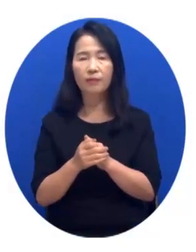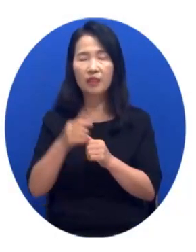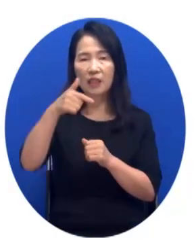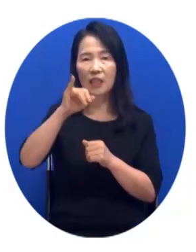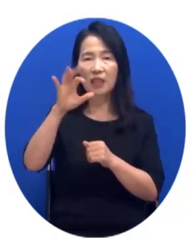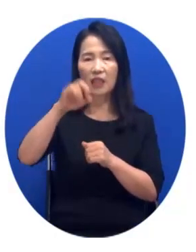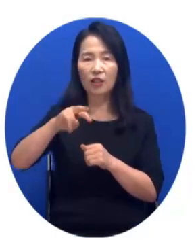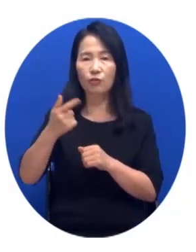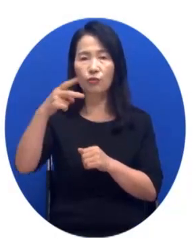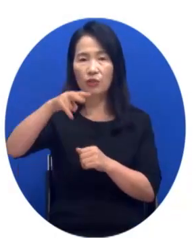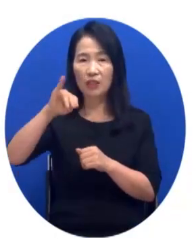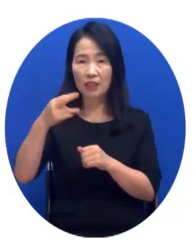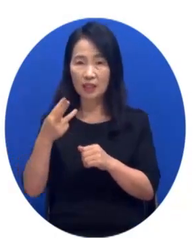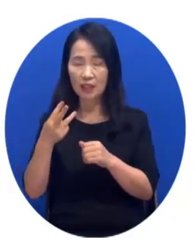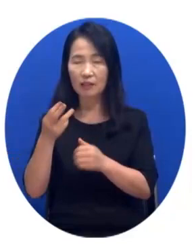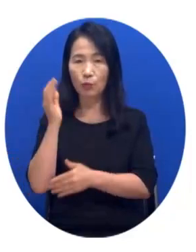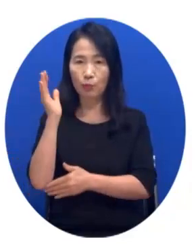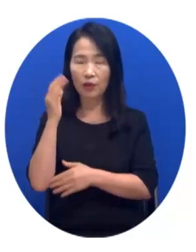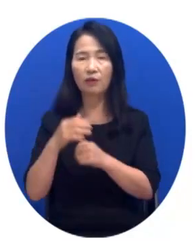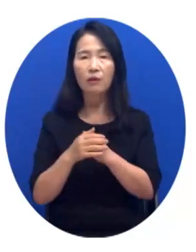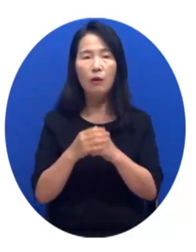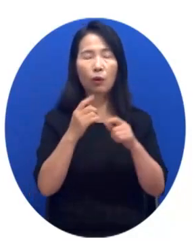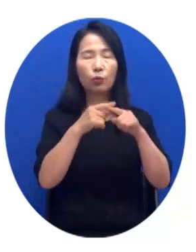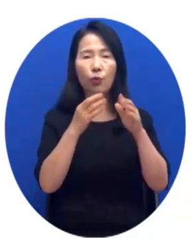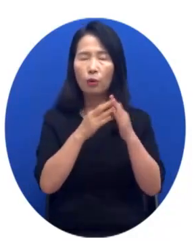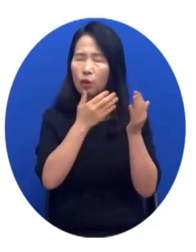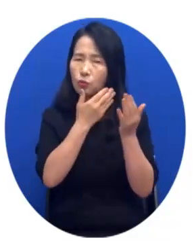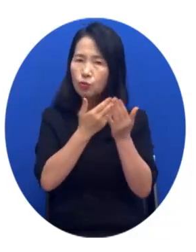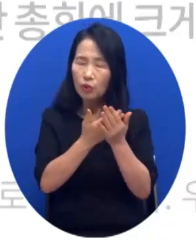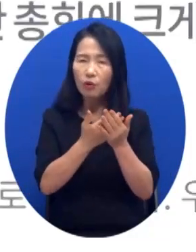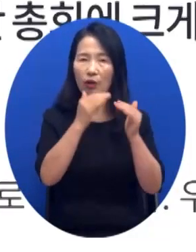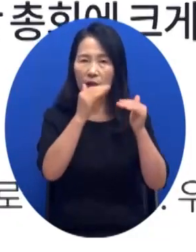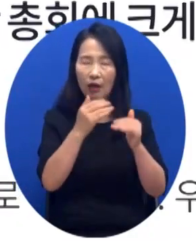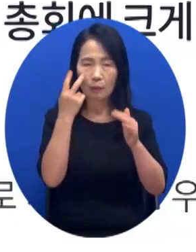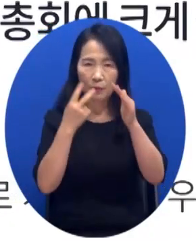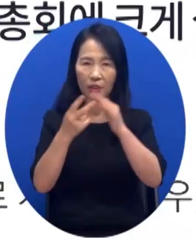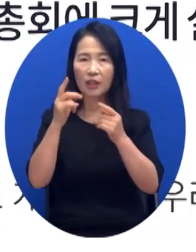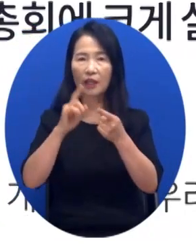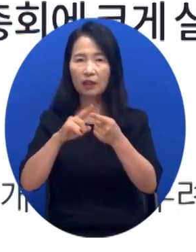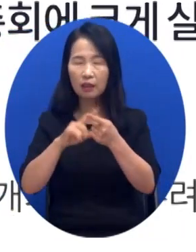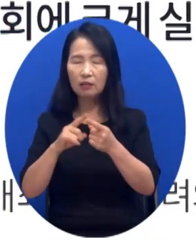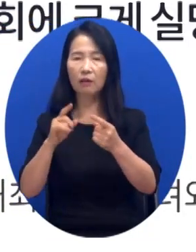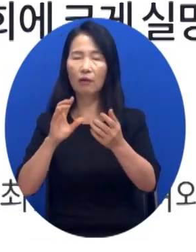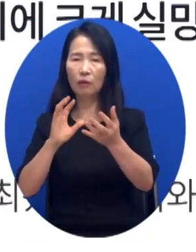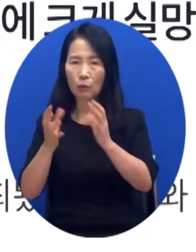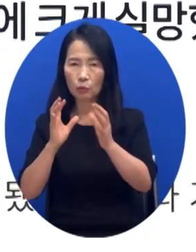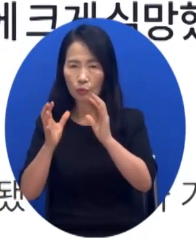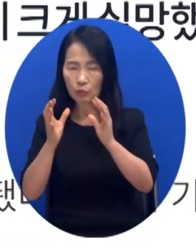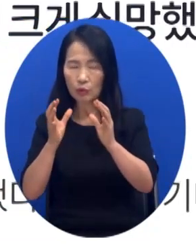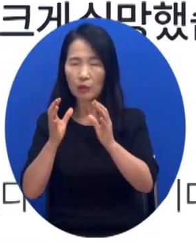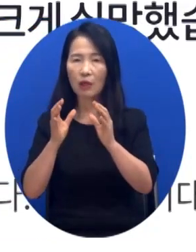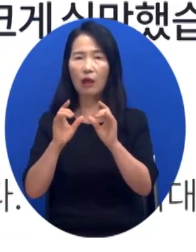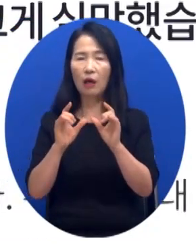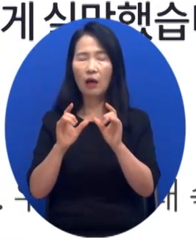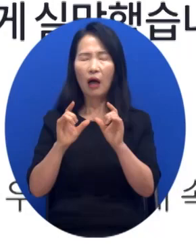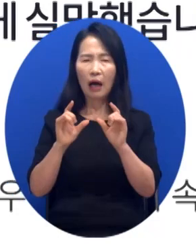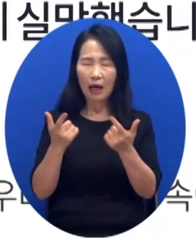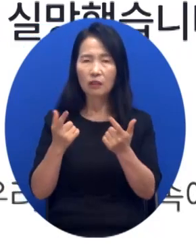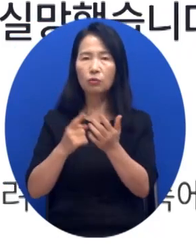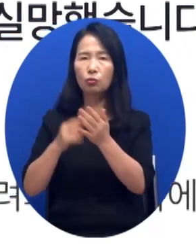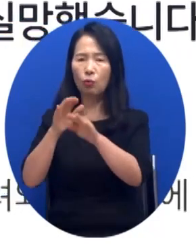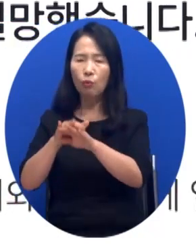기윤실은 논평에서 교회의 중요 현안과 비전에 관한 논의와 결정을 외면한 교단 총회에